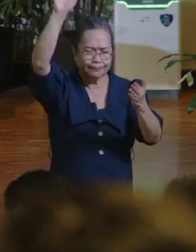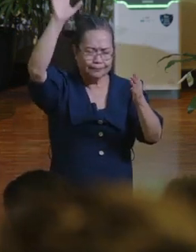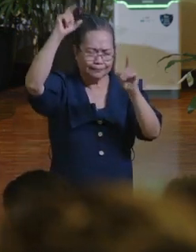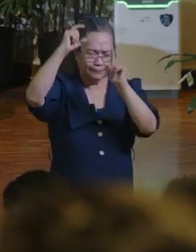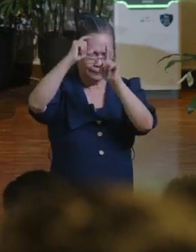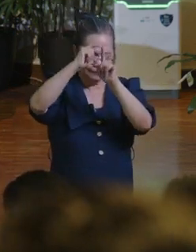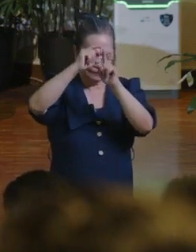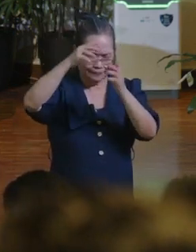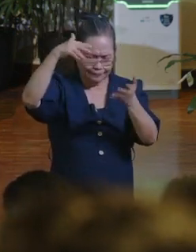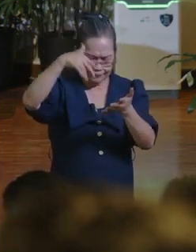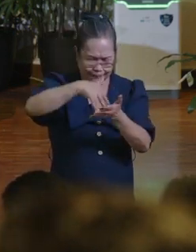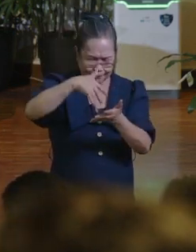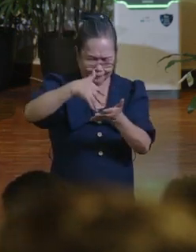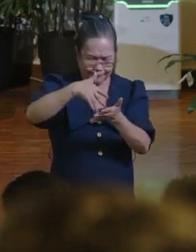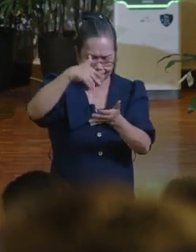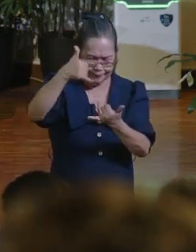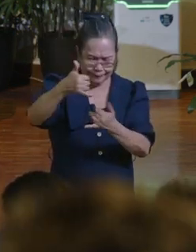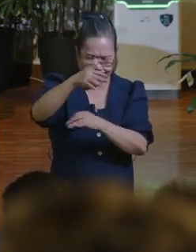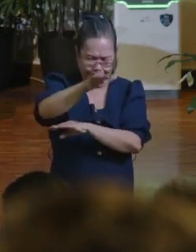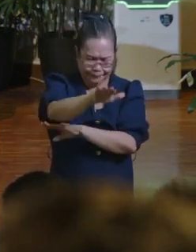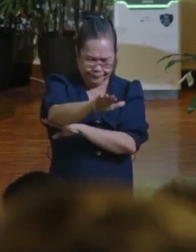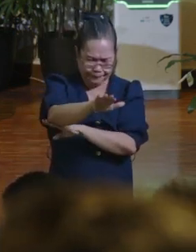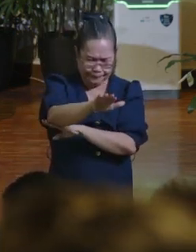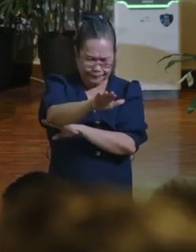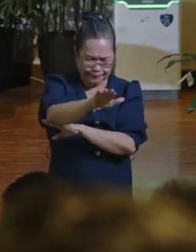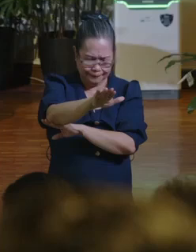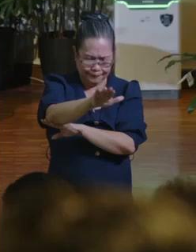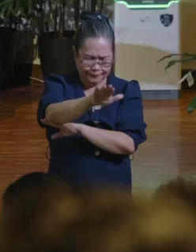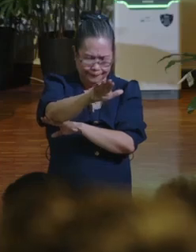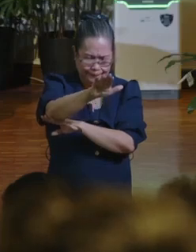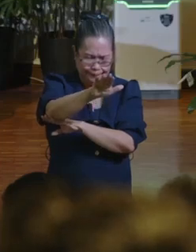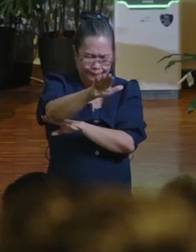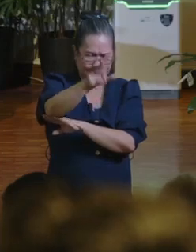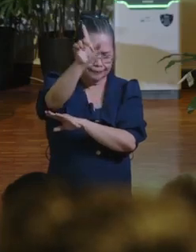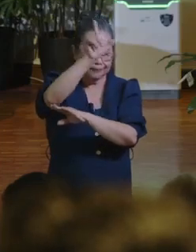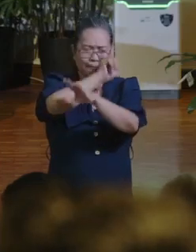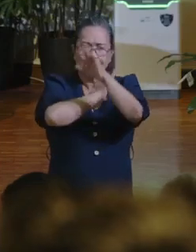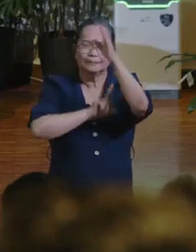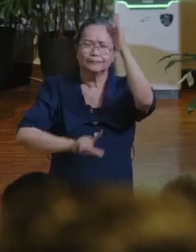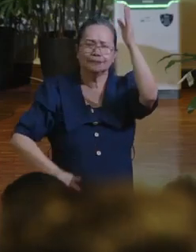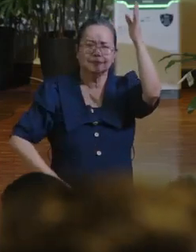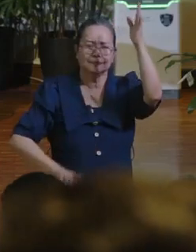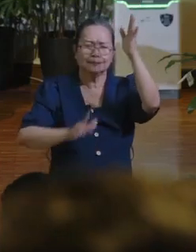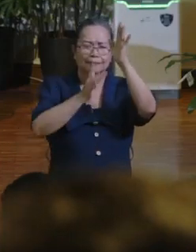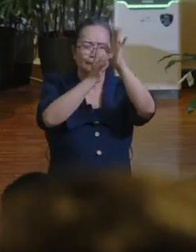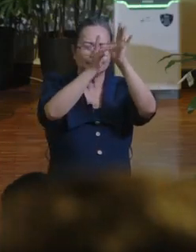salita na aming inaral ngayong hapong ito. O Panginoong Diyos,